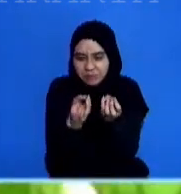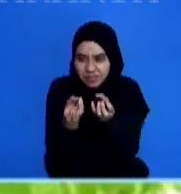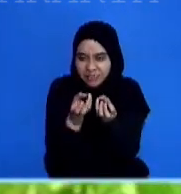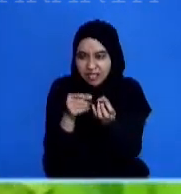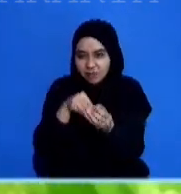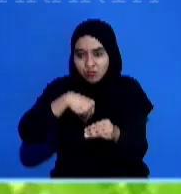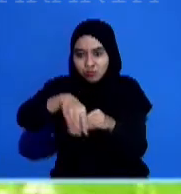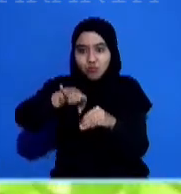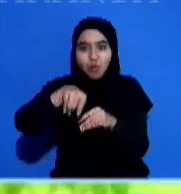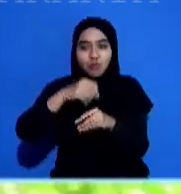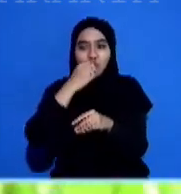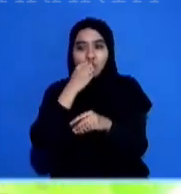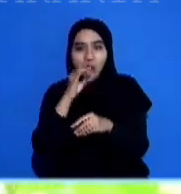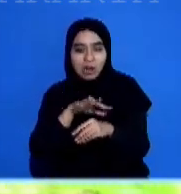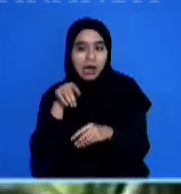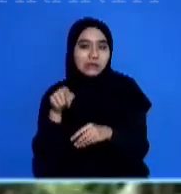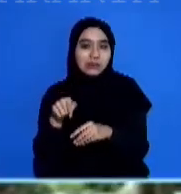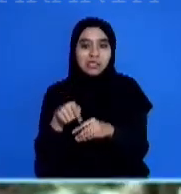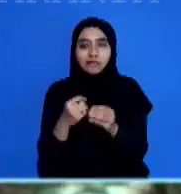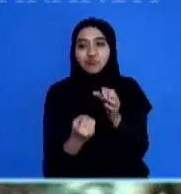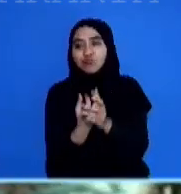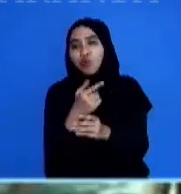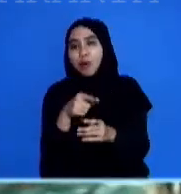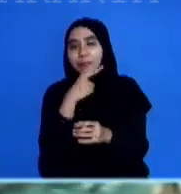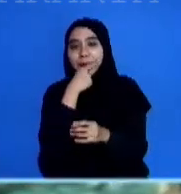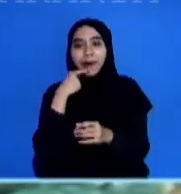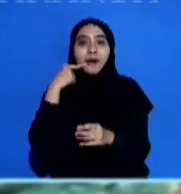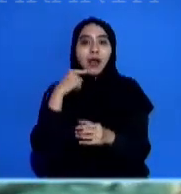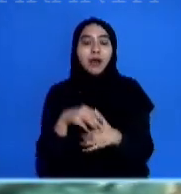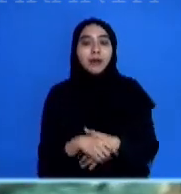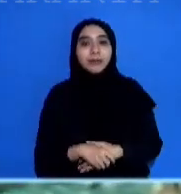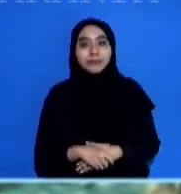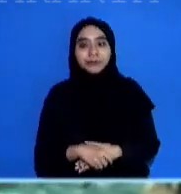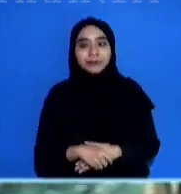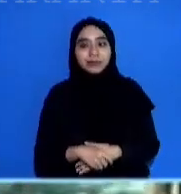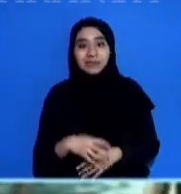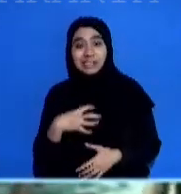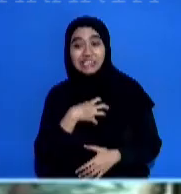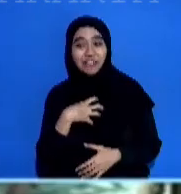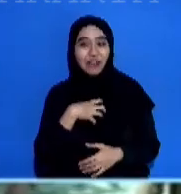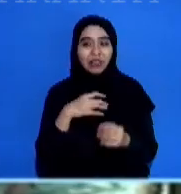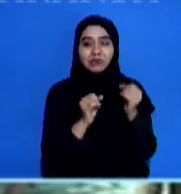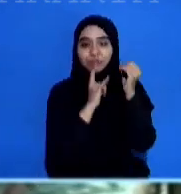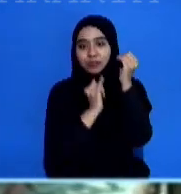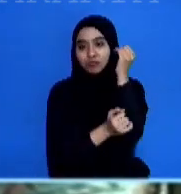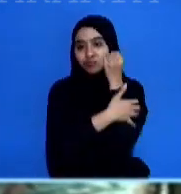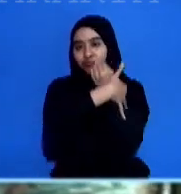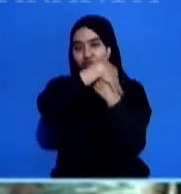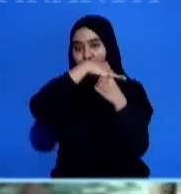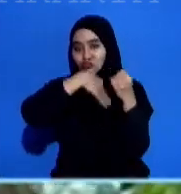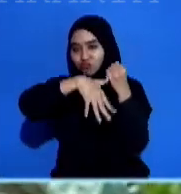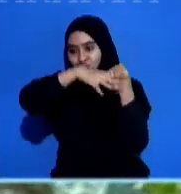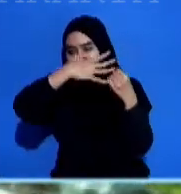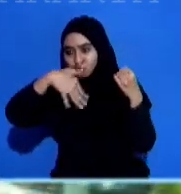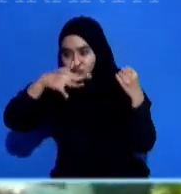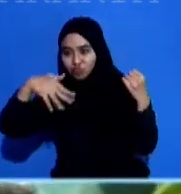werni Sekar air mata pengantinih men abr Lan peak jalaran sipatipun ingkang rambat ingting nanem Sekar air mata